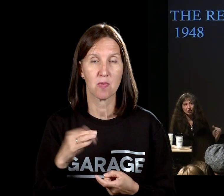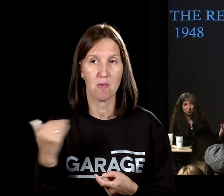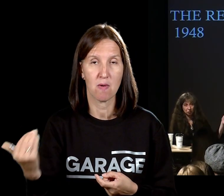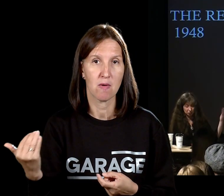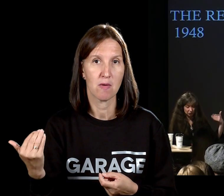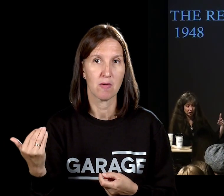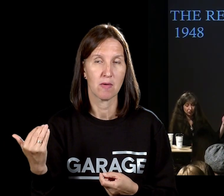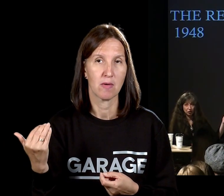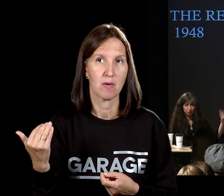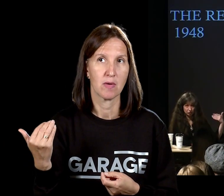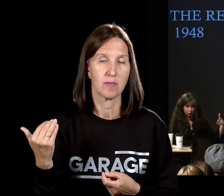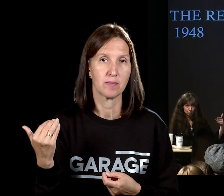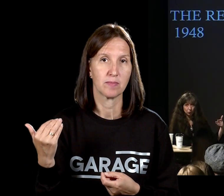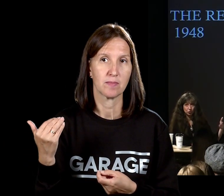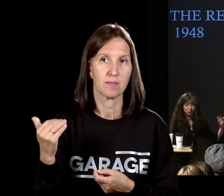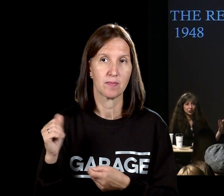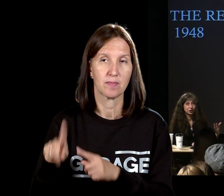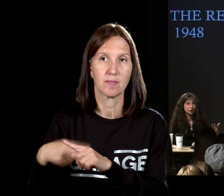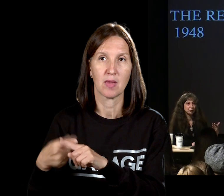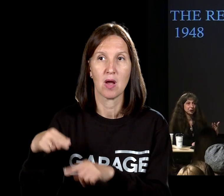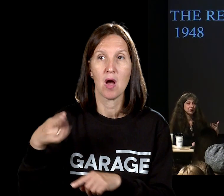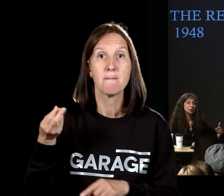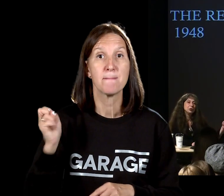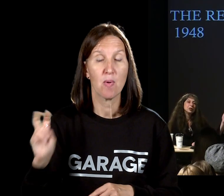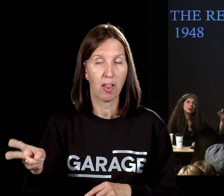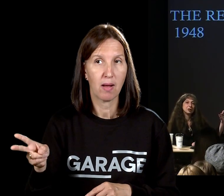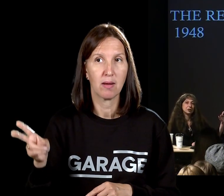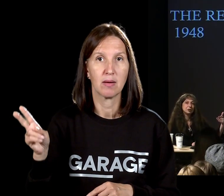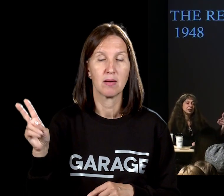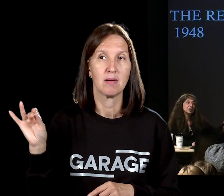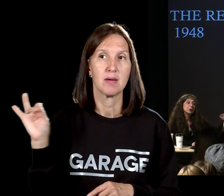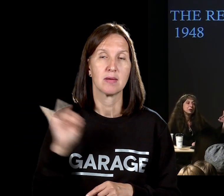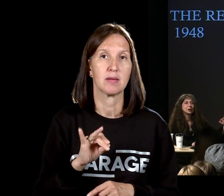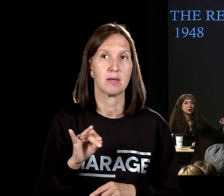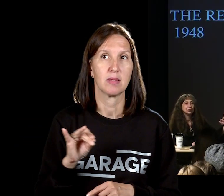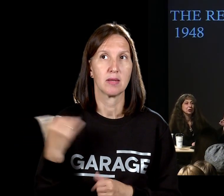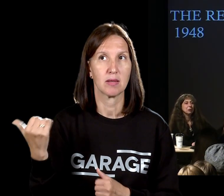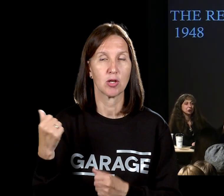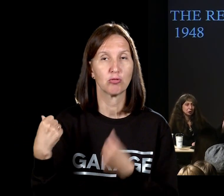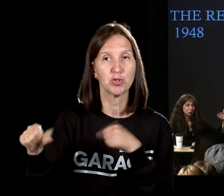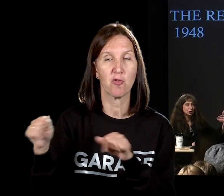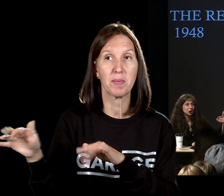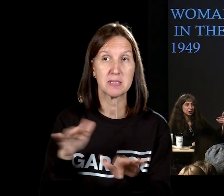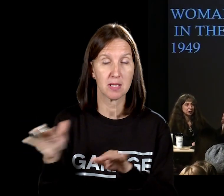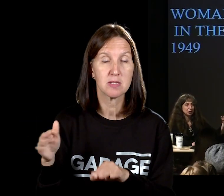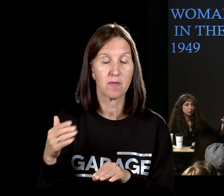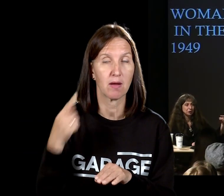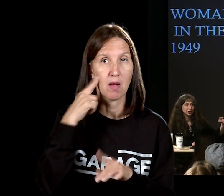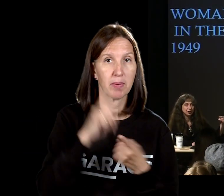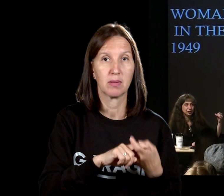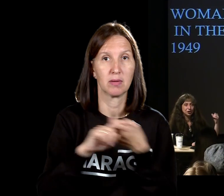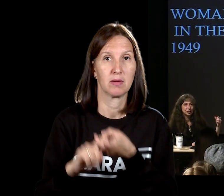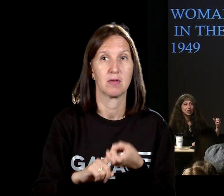Горки, пришла к Поллоку и к американской живописи действия. Он увидел, как она развивается, и подхватил ее. Потому что то движение,